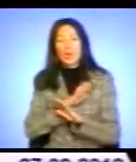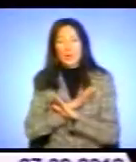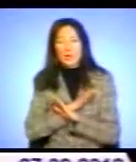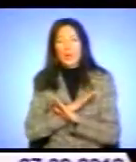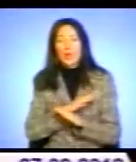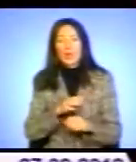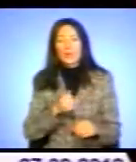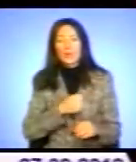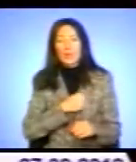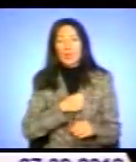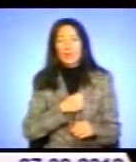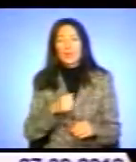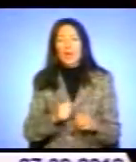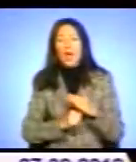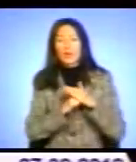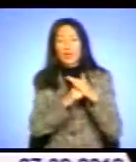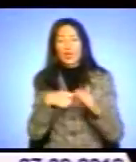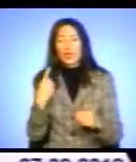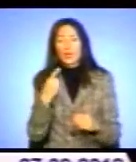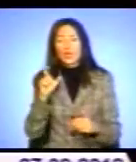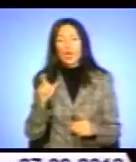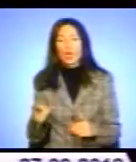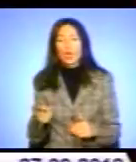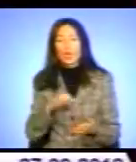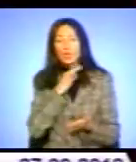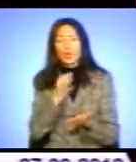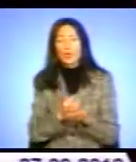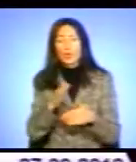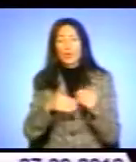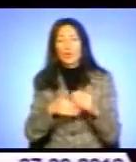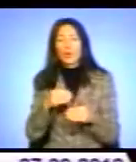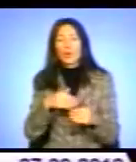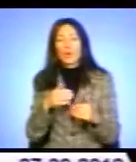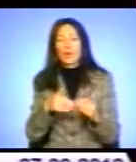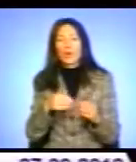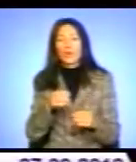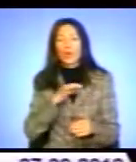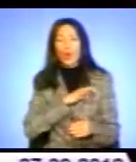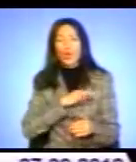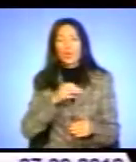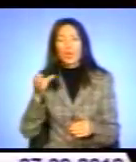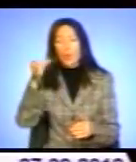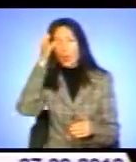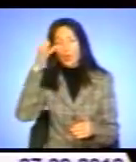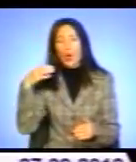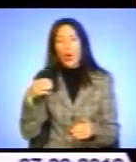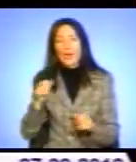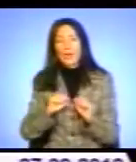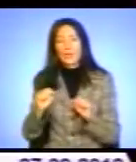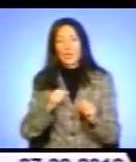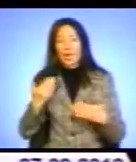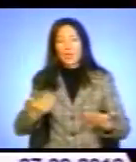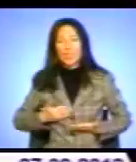серце авторитетної в області людини, досвідченого висококваліфікованого юриста і мудрого керівника. Життєвий шлях